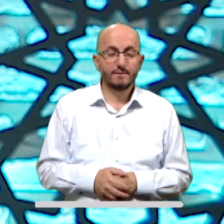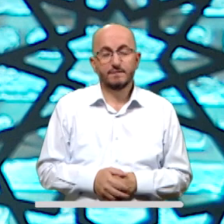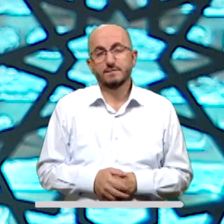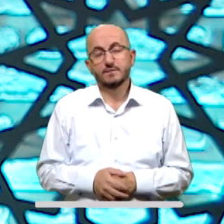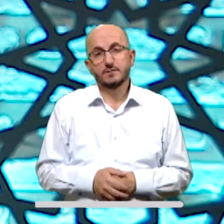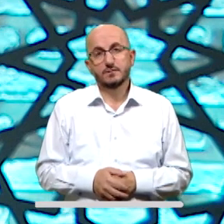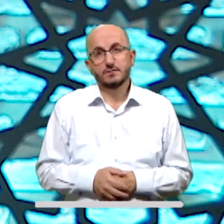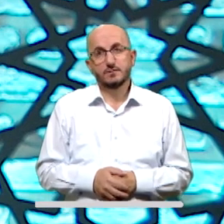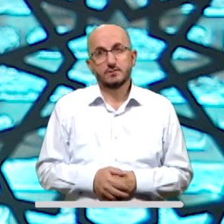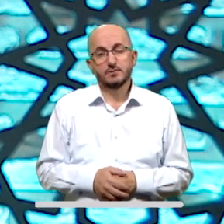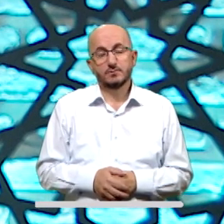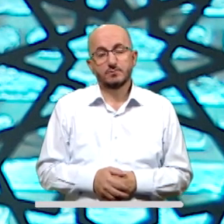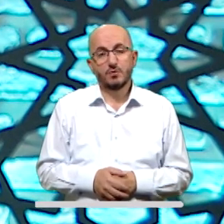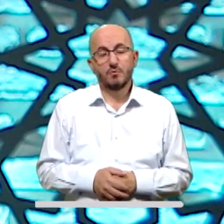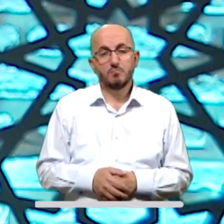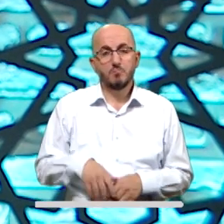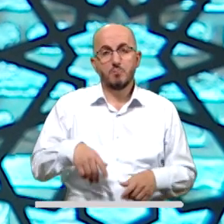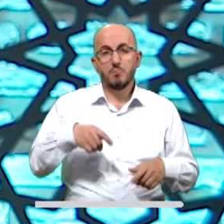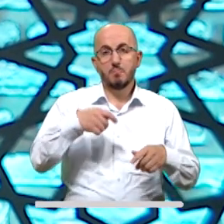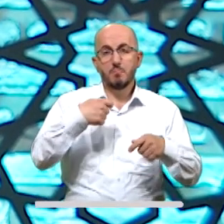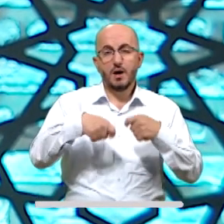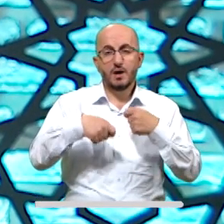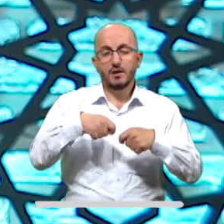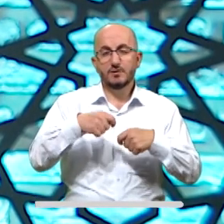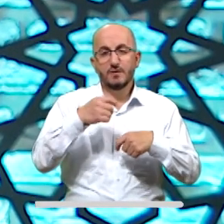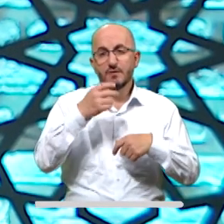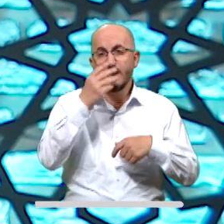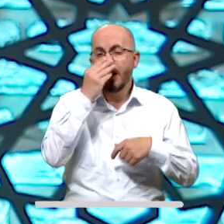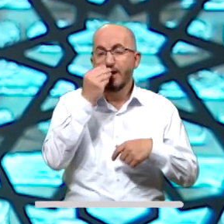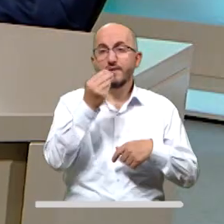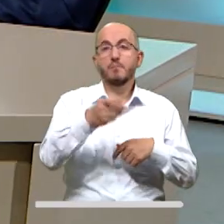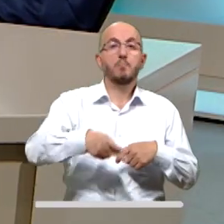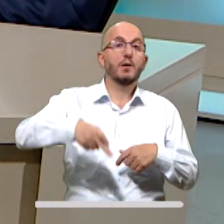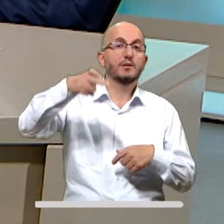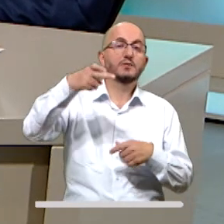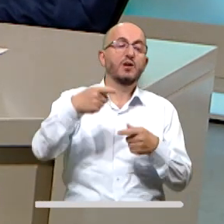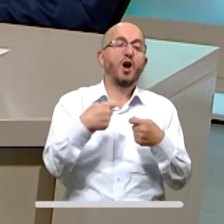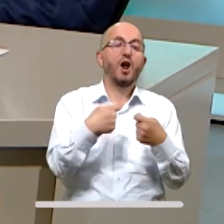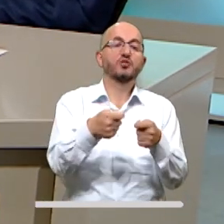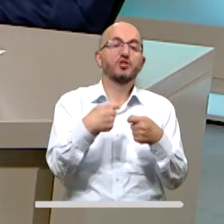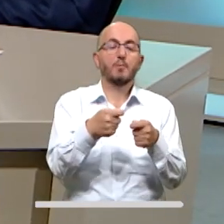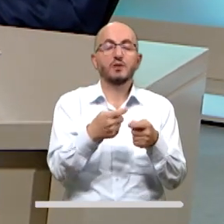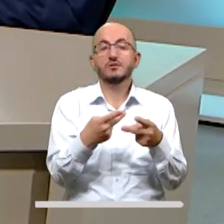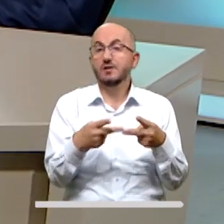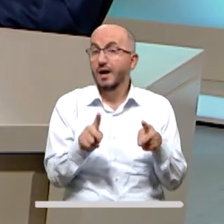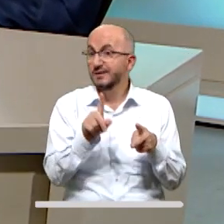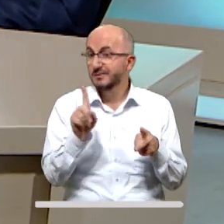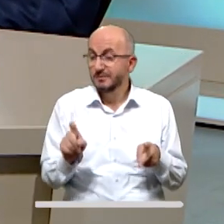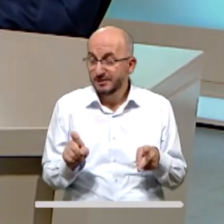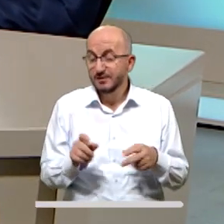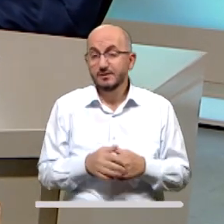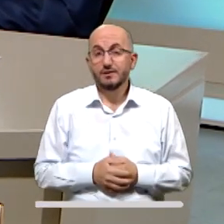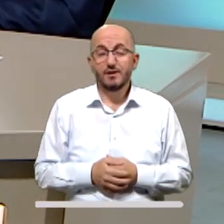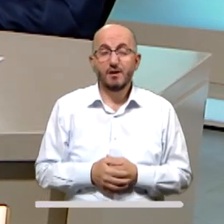dillendirelim bu soruyu. Diyor ki, promosyon kullanmak caiz midir yoksa değil midir? Caiz değilse diyor. Yani hocam kullanma derse